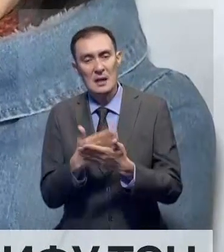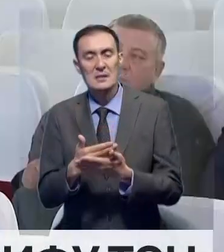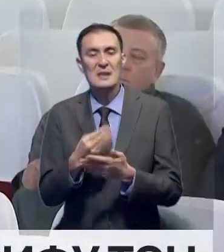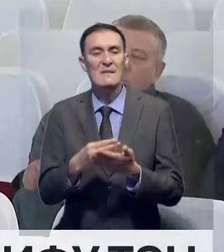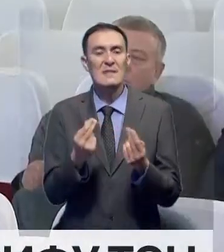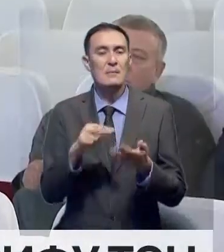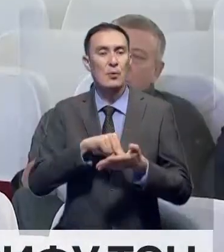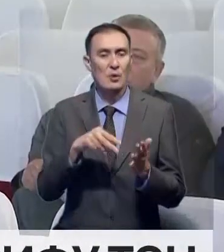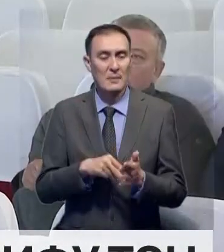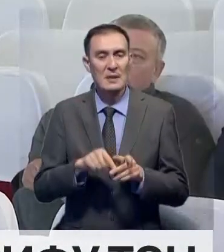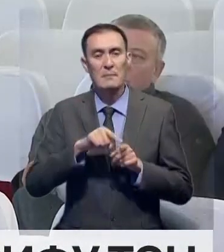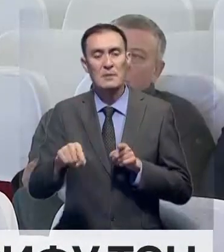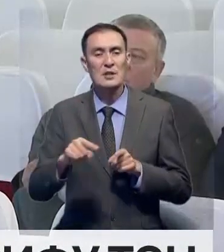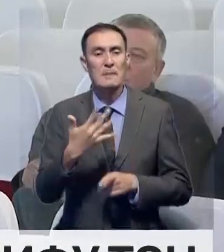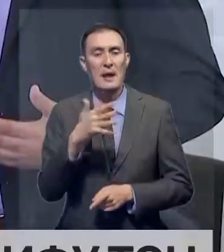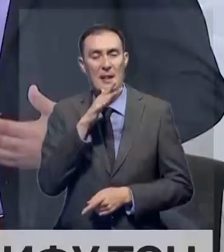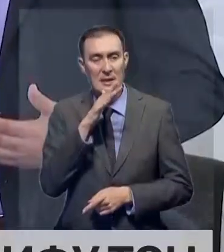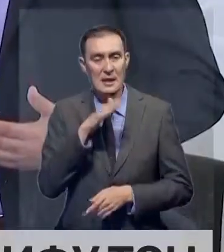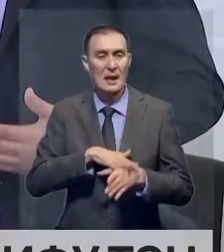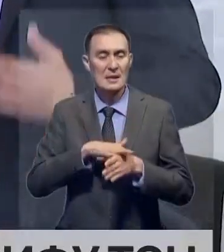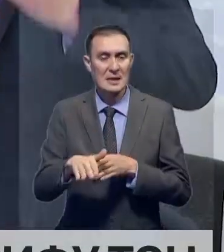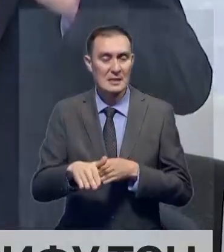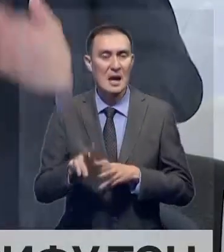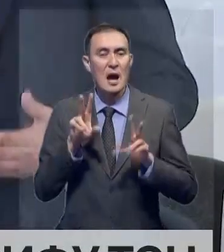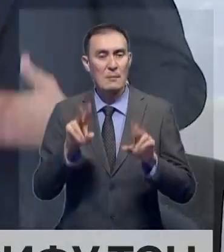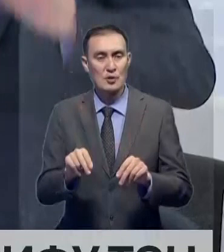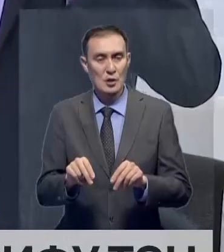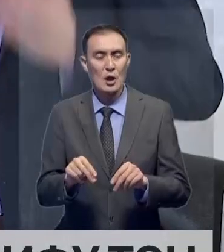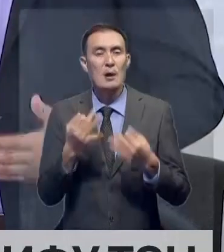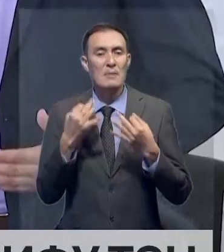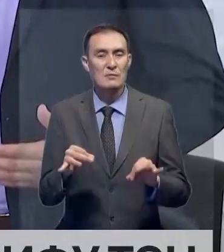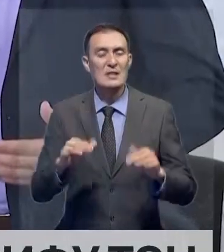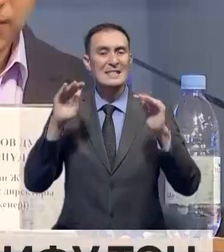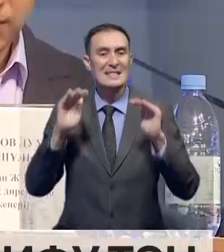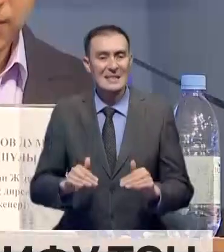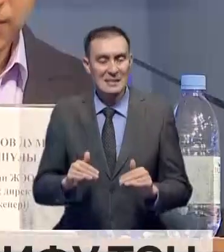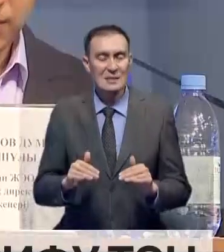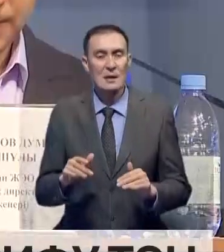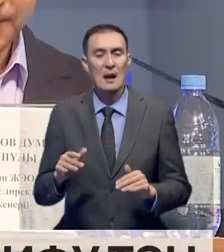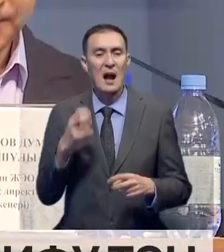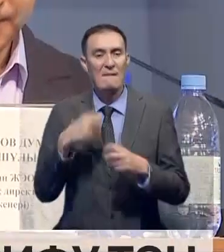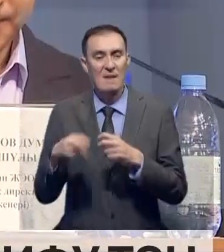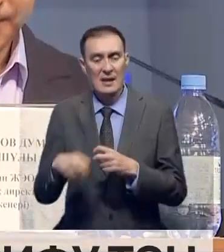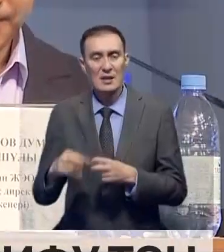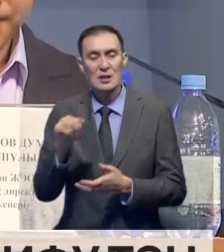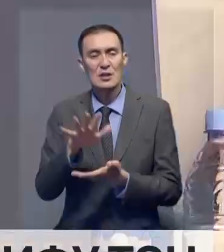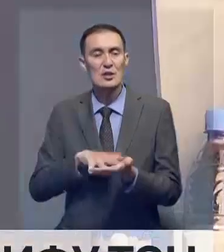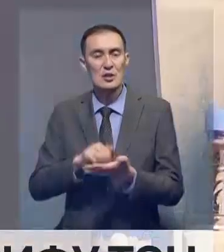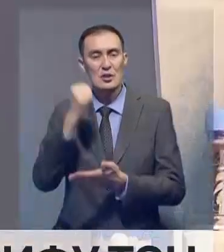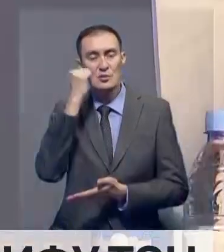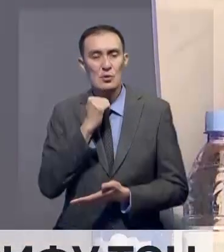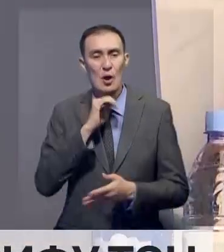с инвест-программой на ближайшие 5 лет. Ее реализация, обещают они, позволит снизить число аварий и износ